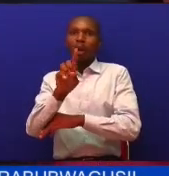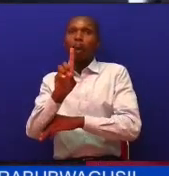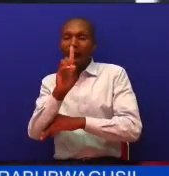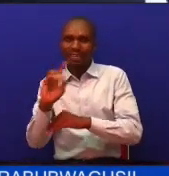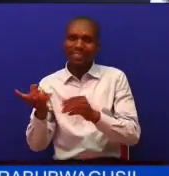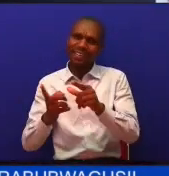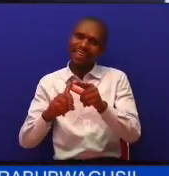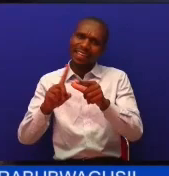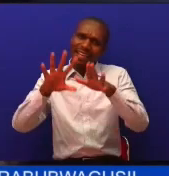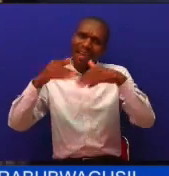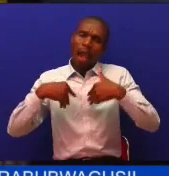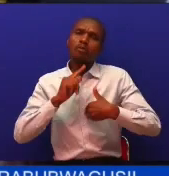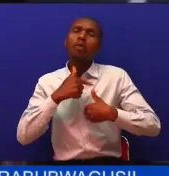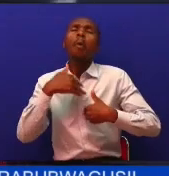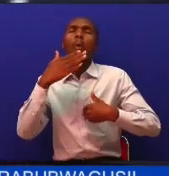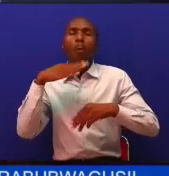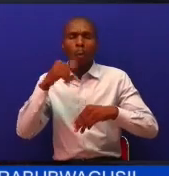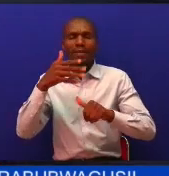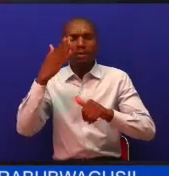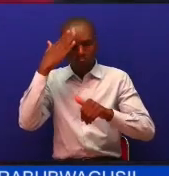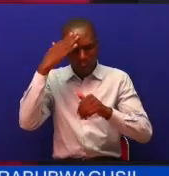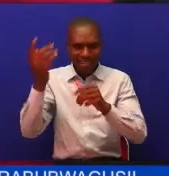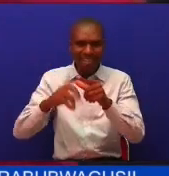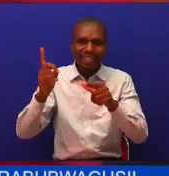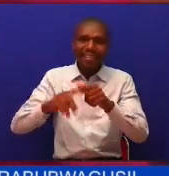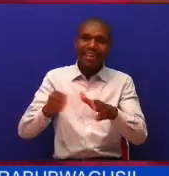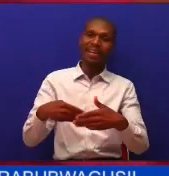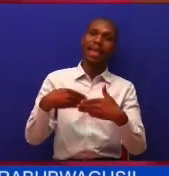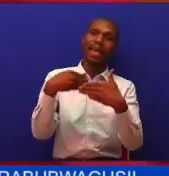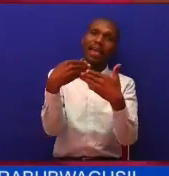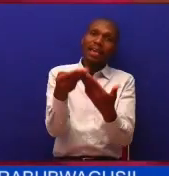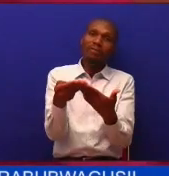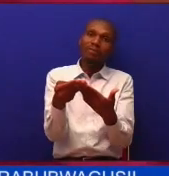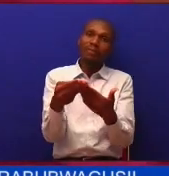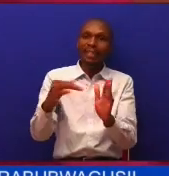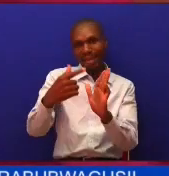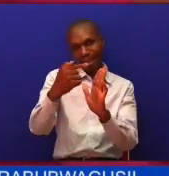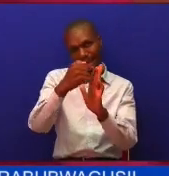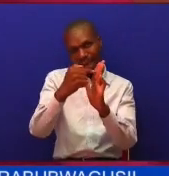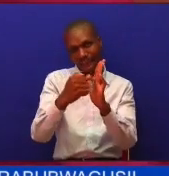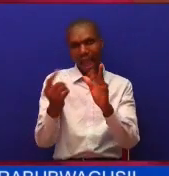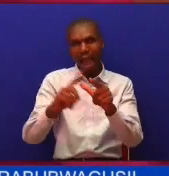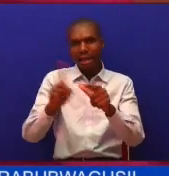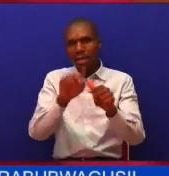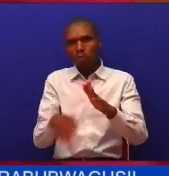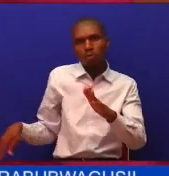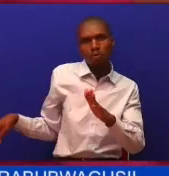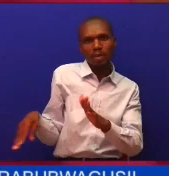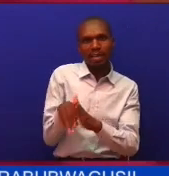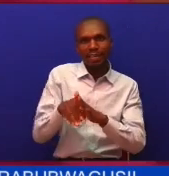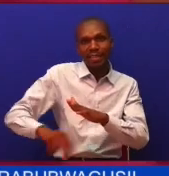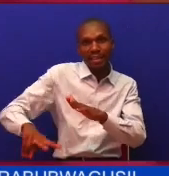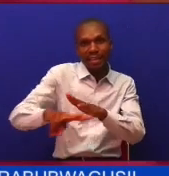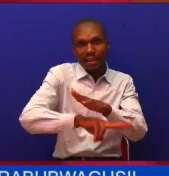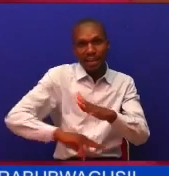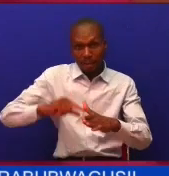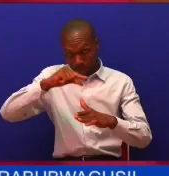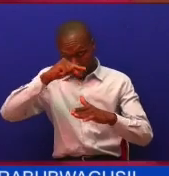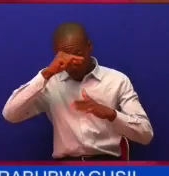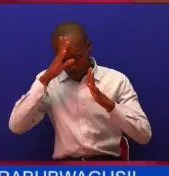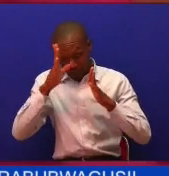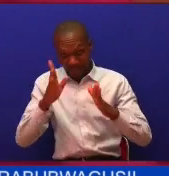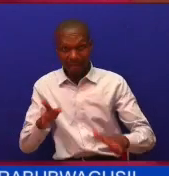Siocha. Umanyikani tebu na embande ni gabige tebu siowe nyomba omswada. Buku gane kumurusia abisi umu deputy governor buwenga